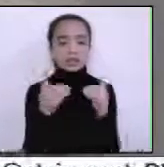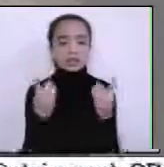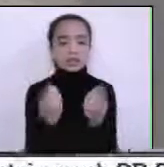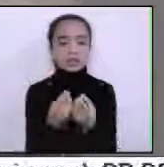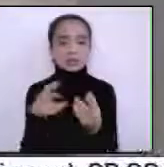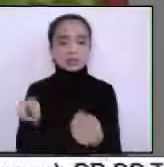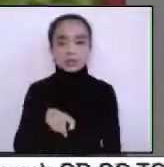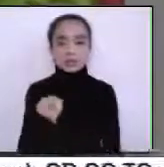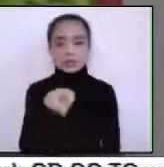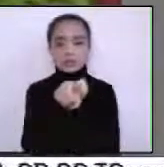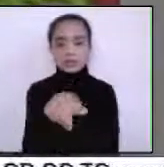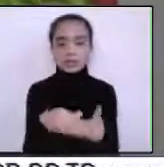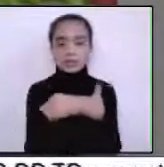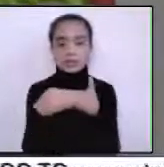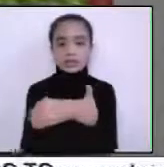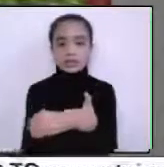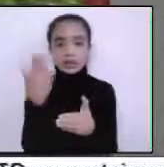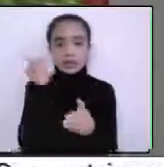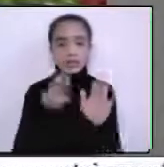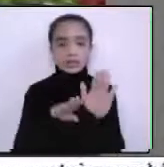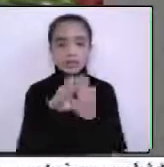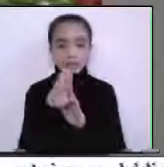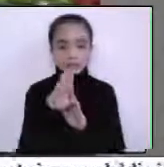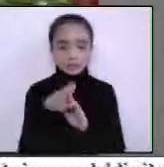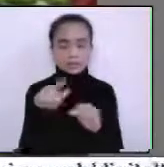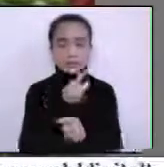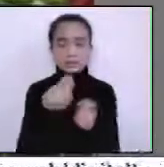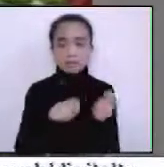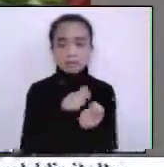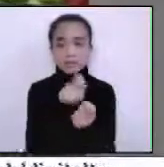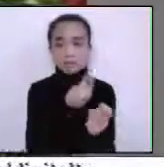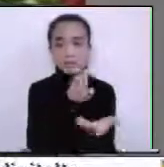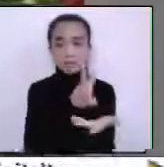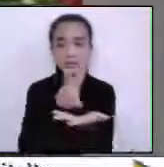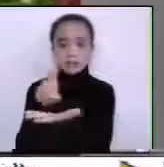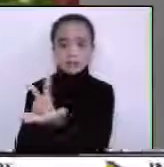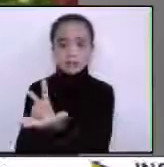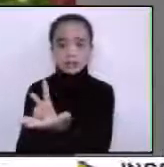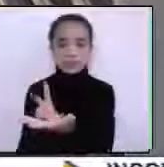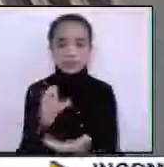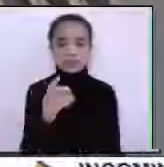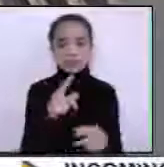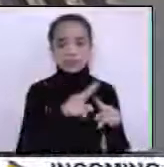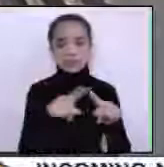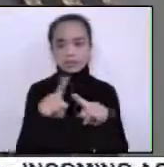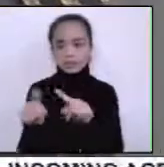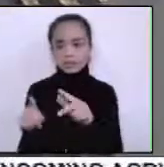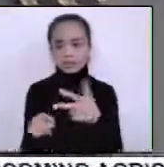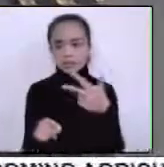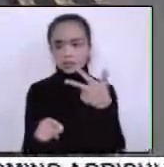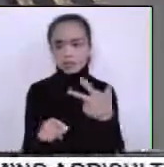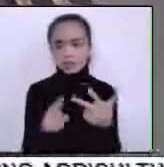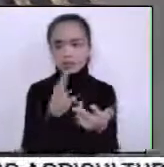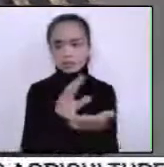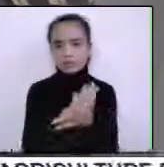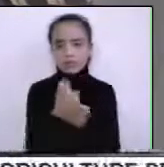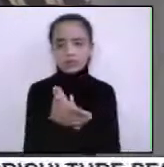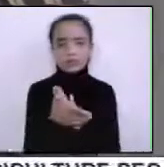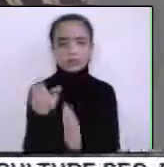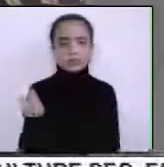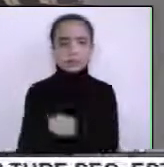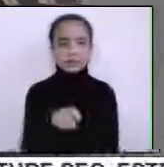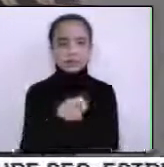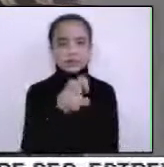isulong ang Sultan Kudarat, partikular ang mga bayan ng Kalamansig, Libak at Palimbang bilang tourist diving spots sa